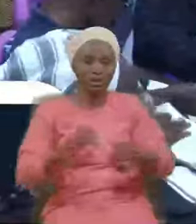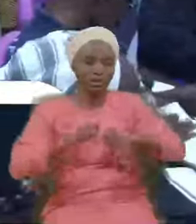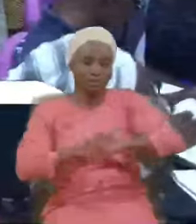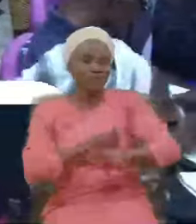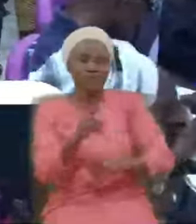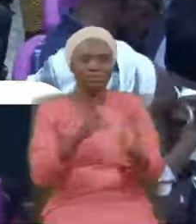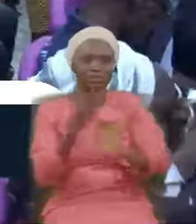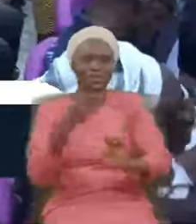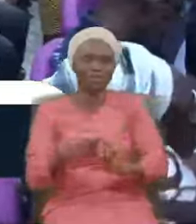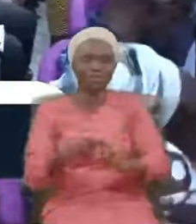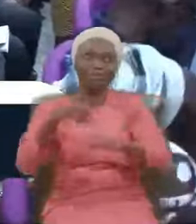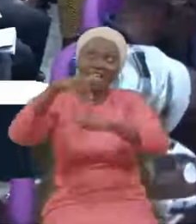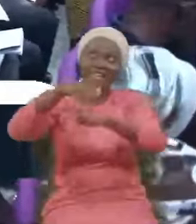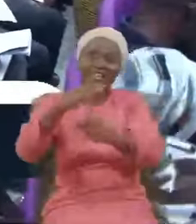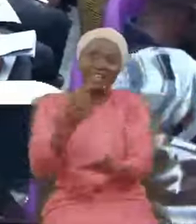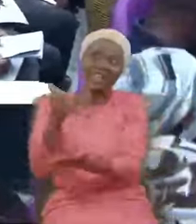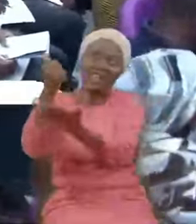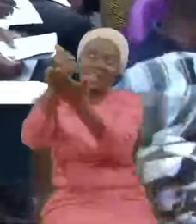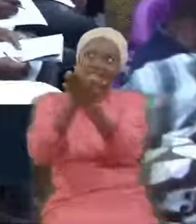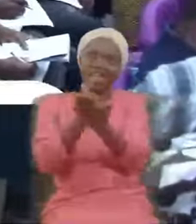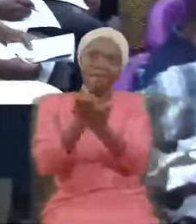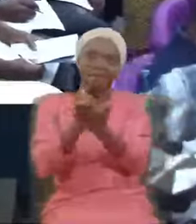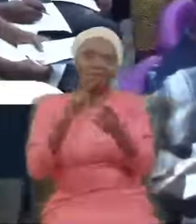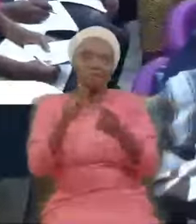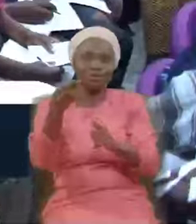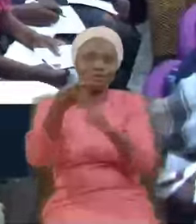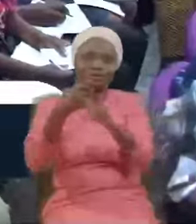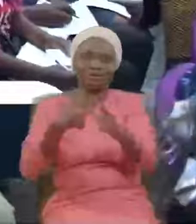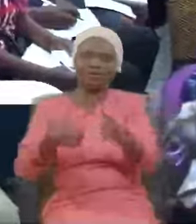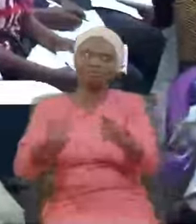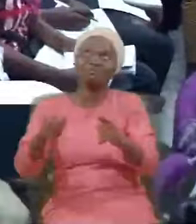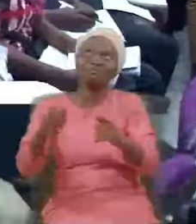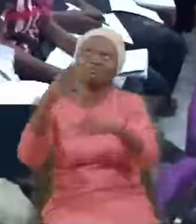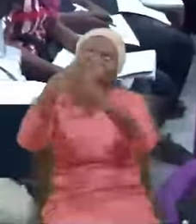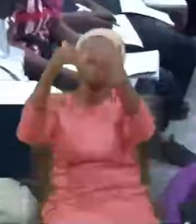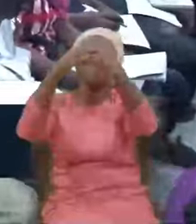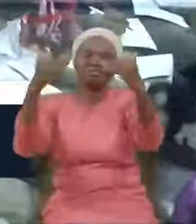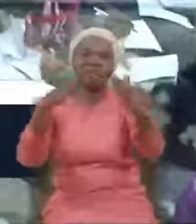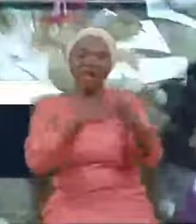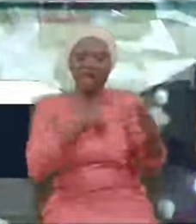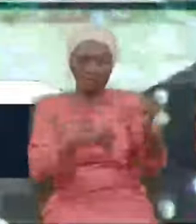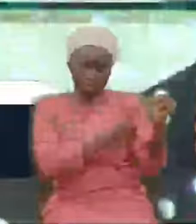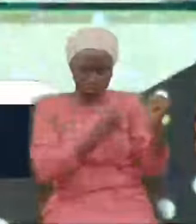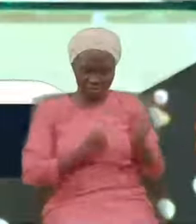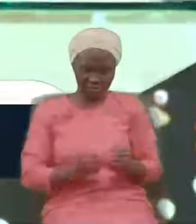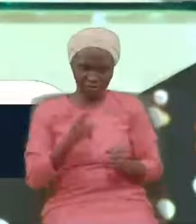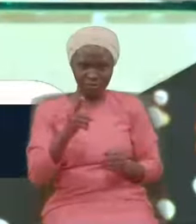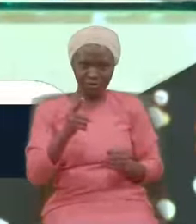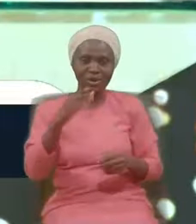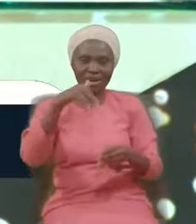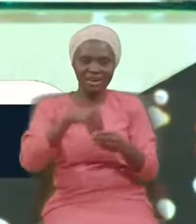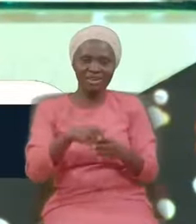Que du sanctuaire il t'envoie du secours. Que de Sion il te